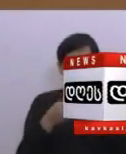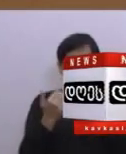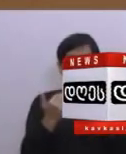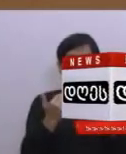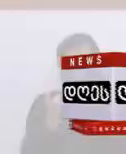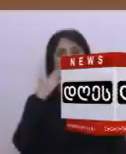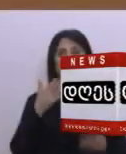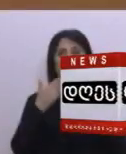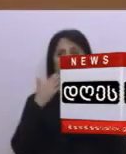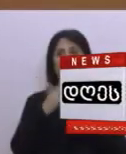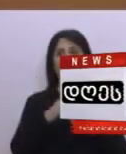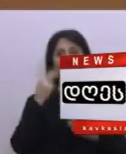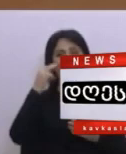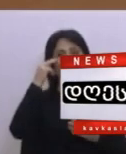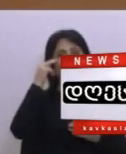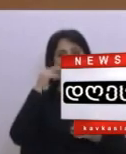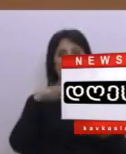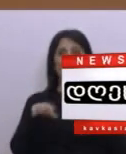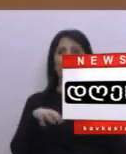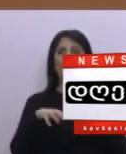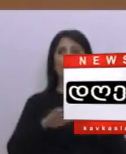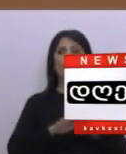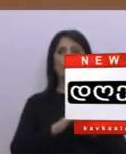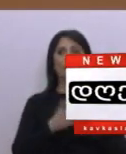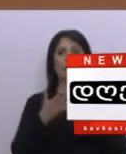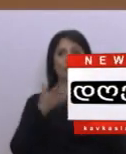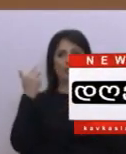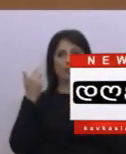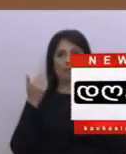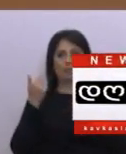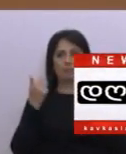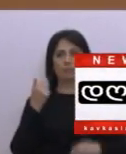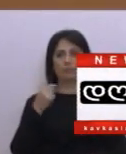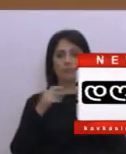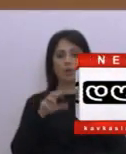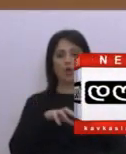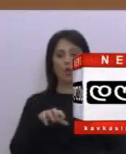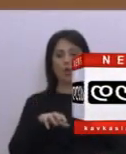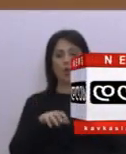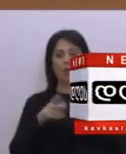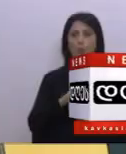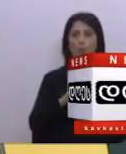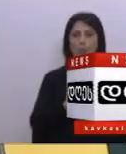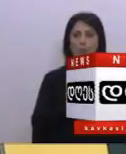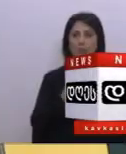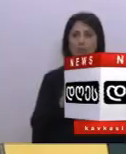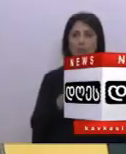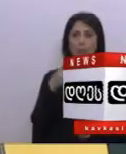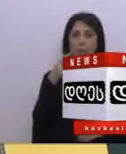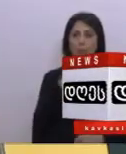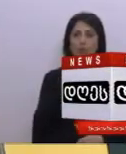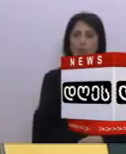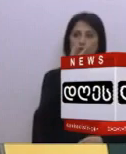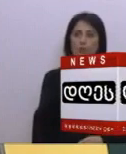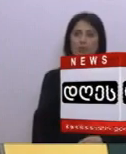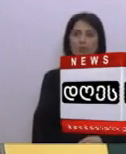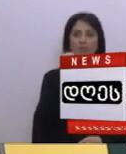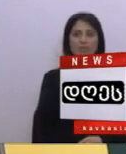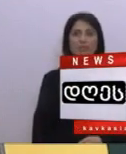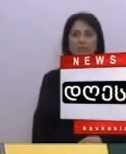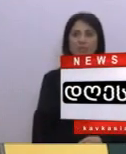ჩადებულ რესურსებს. ჩინელებთან კორუფციული გარიგება მარტივია და კორუფციისთვის ემზადები. 2012